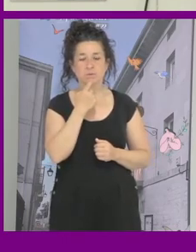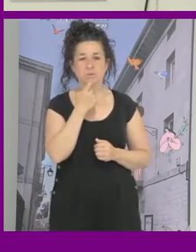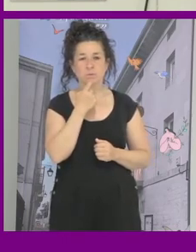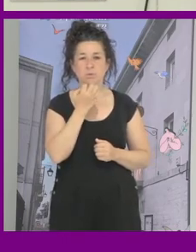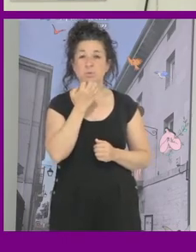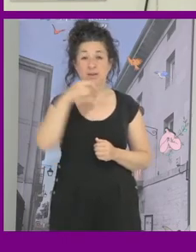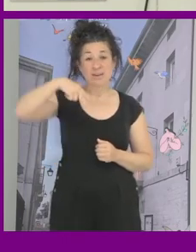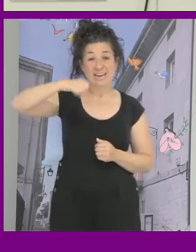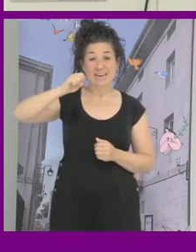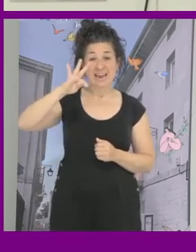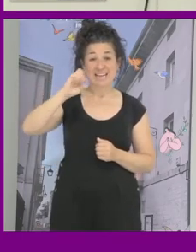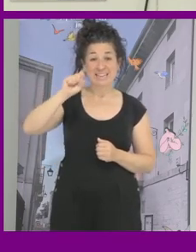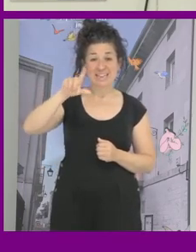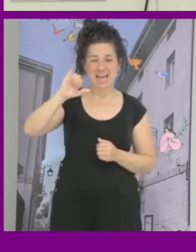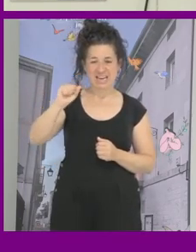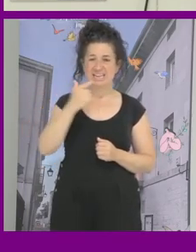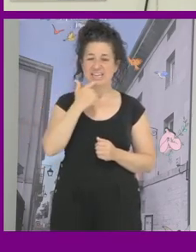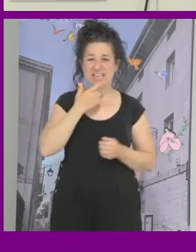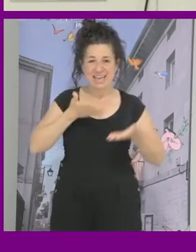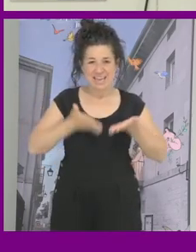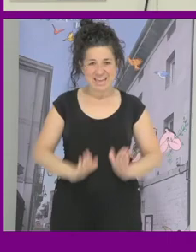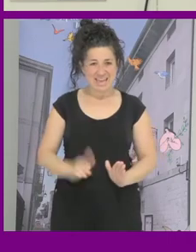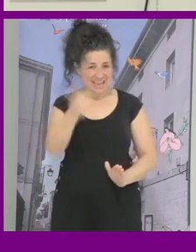Nataliak esaten du bere seme alabak